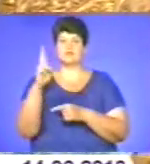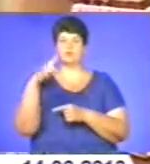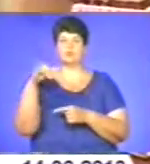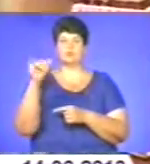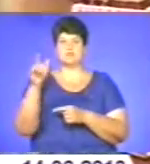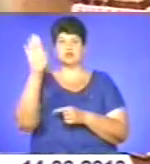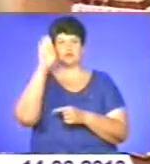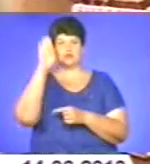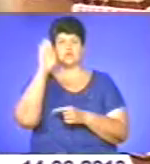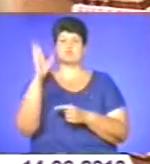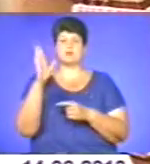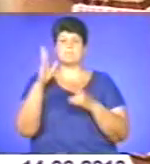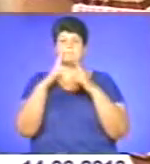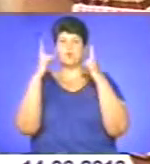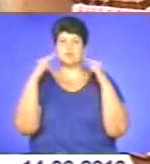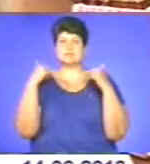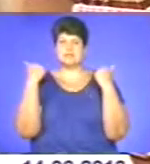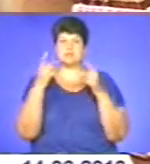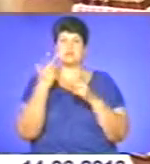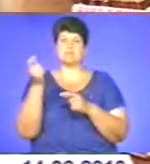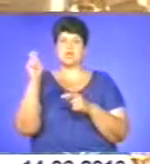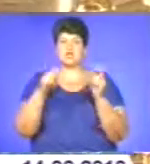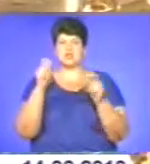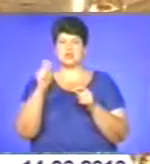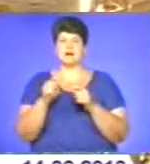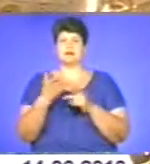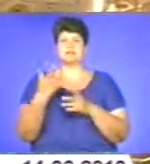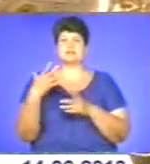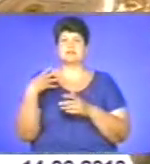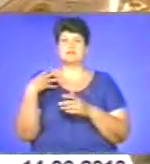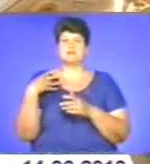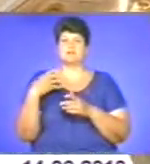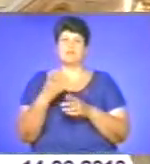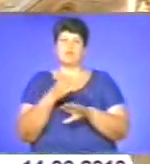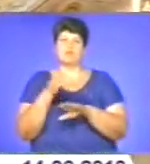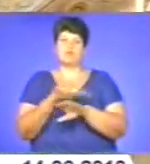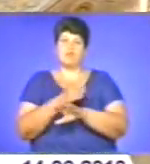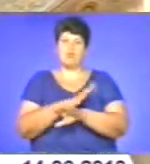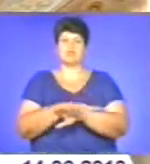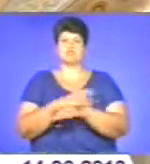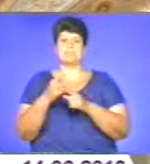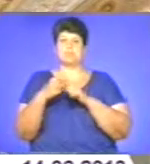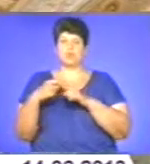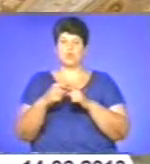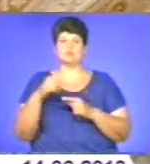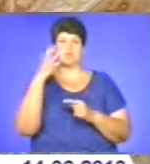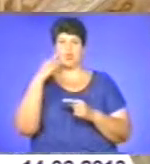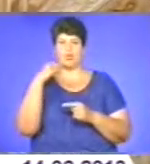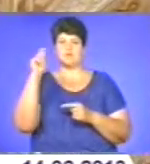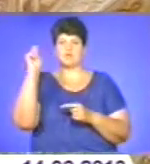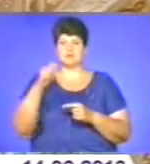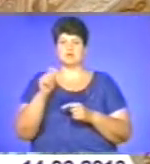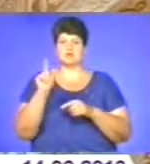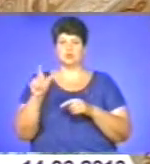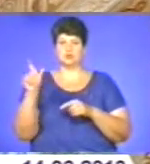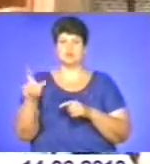монастир, куди на поклоніння її з'їжджалися вірні не тільки з України, а й з Польщі, Білорусі та Молдови. Там в одному із містечок лютувала